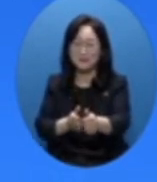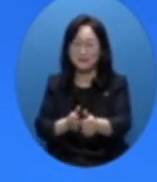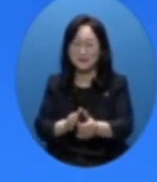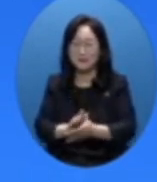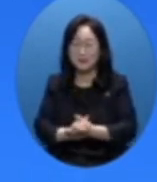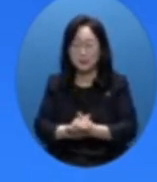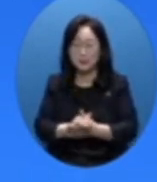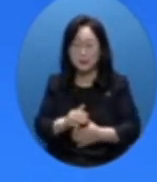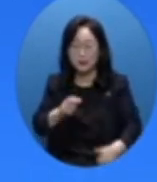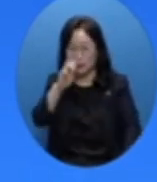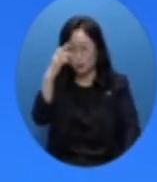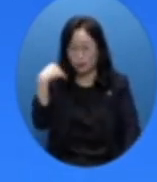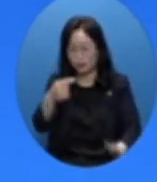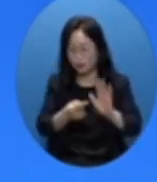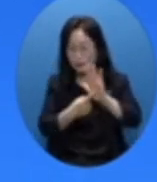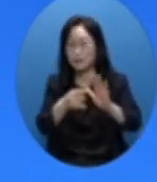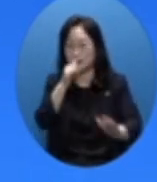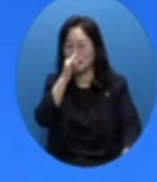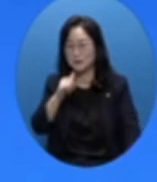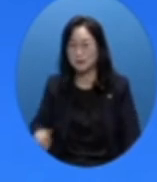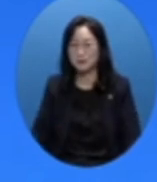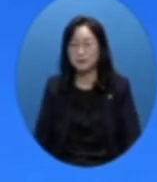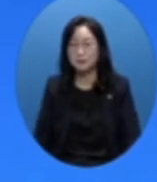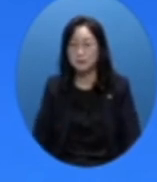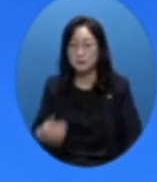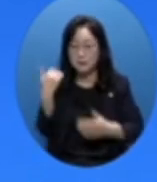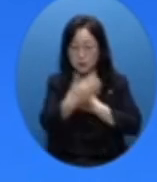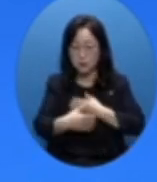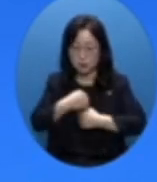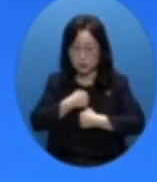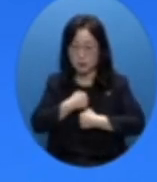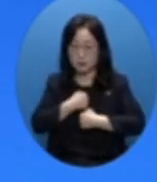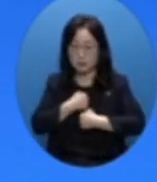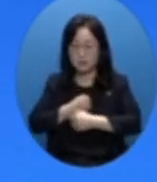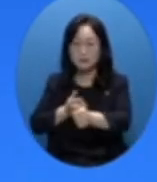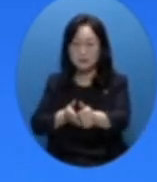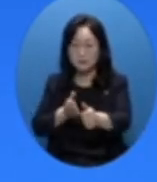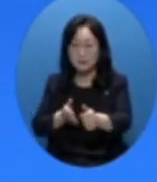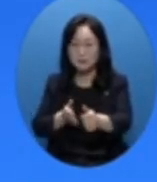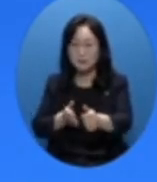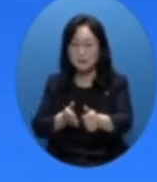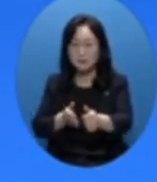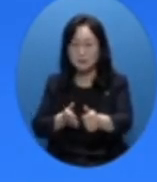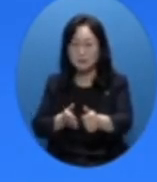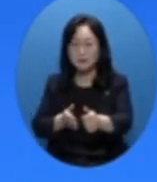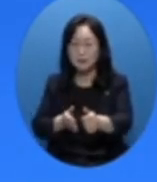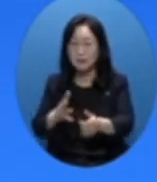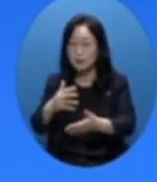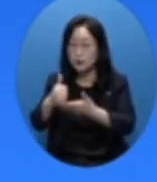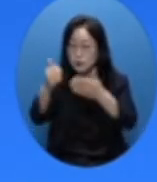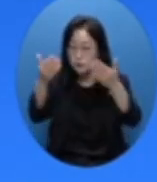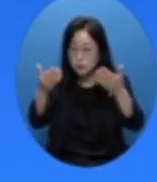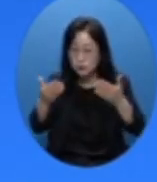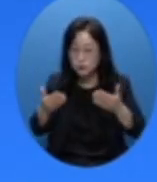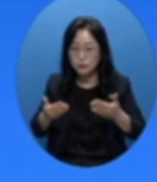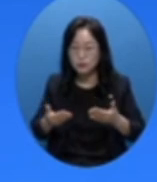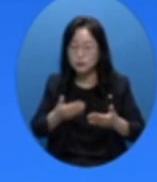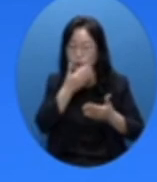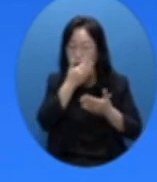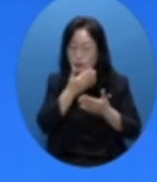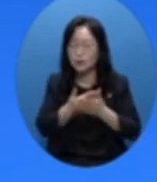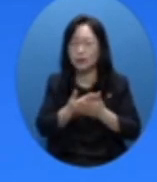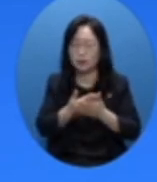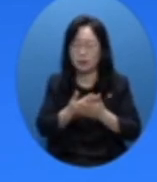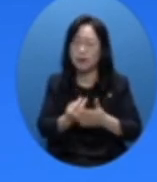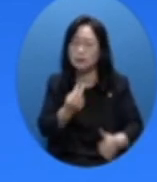지침이 내려 있습니다 우리 건강관리 잘 하셔서 우리 주님의 주신 귀한 인생을